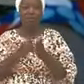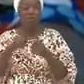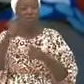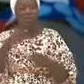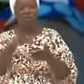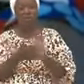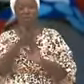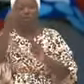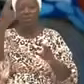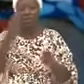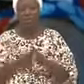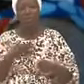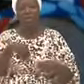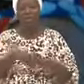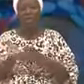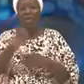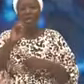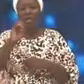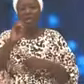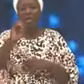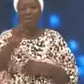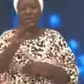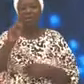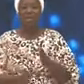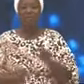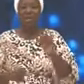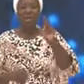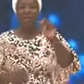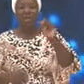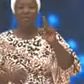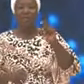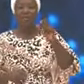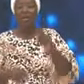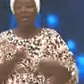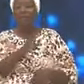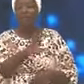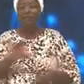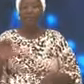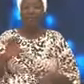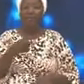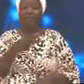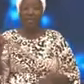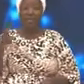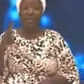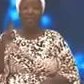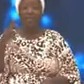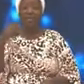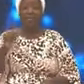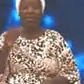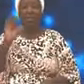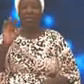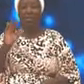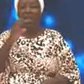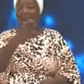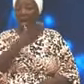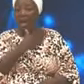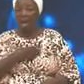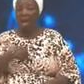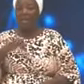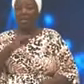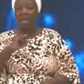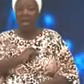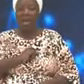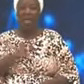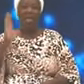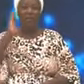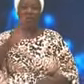chapitre 11 verset 19 heures je la donnerai un même coeur je